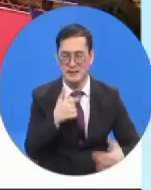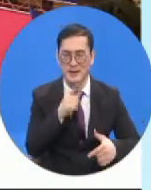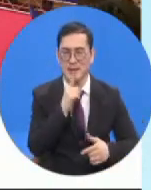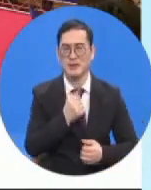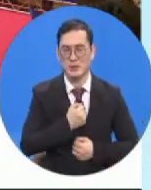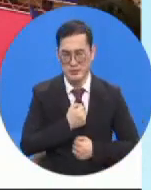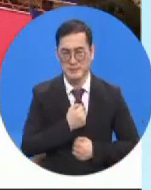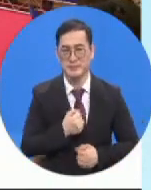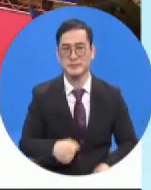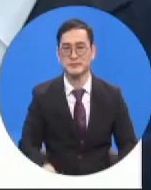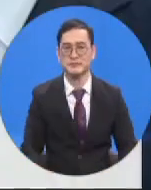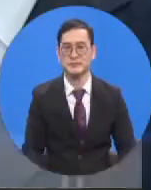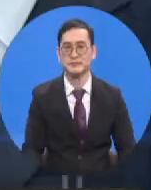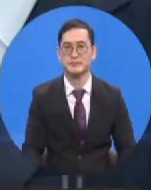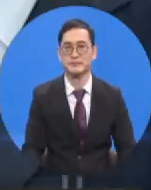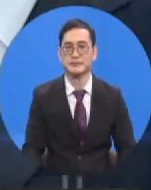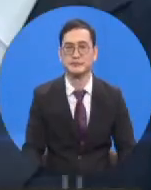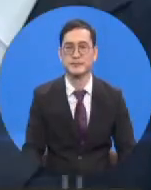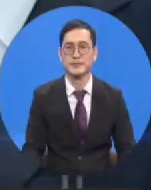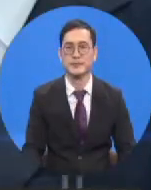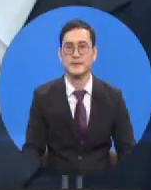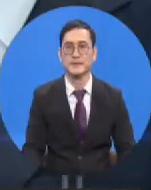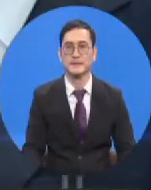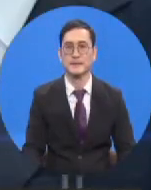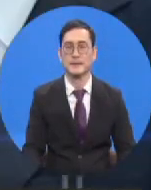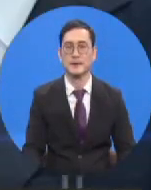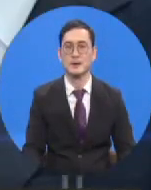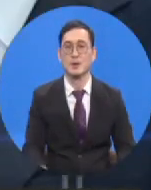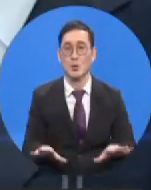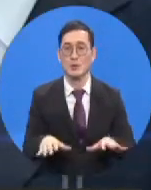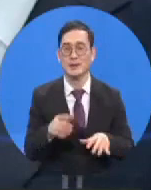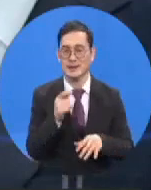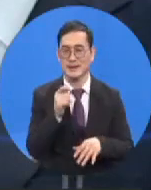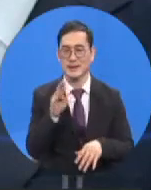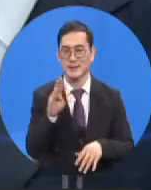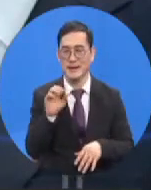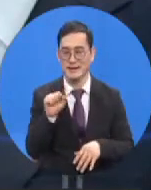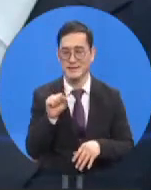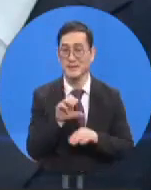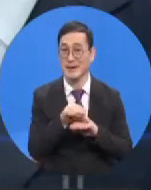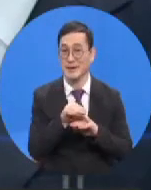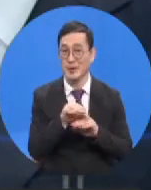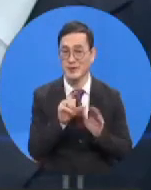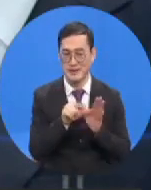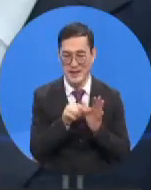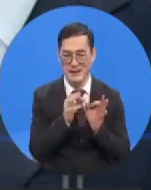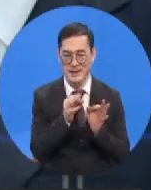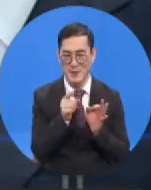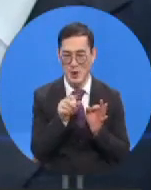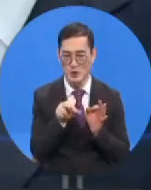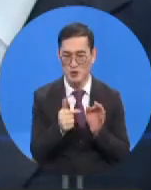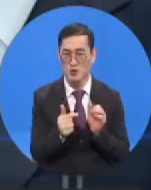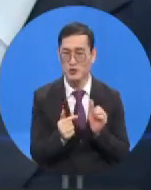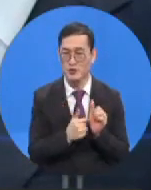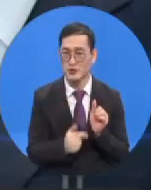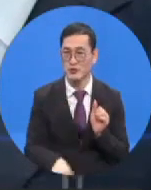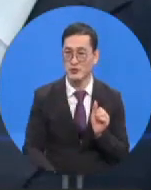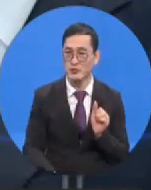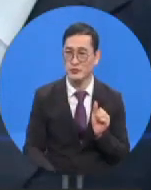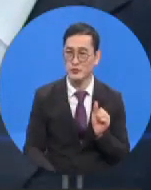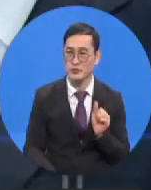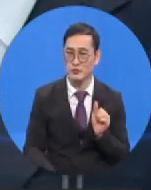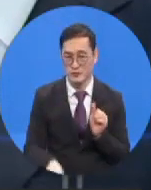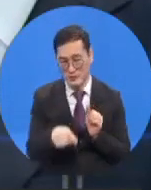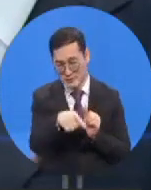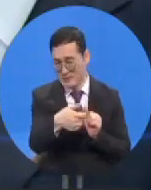네. 김어준 씨가 오늘 방송에서 일부 언론들이 이 내용을 너무 왜곡